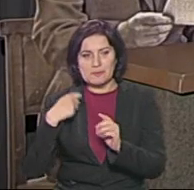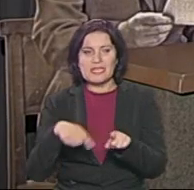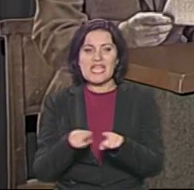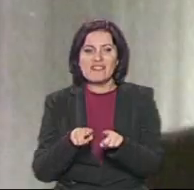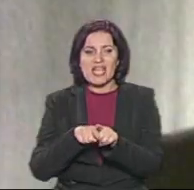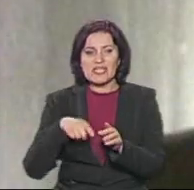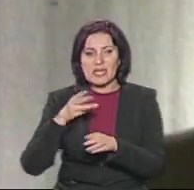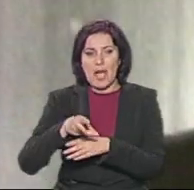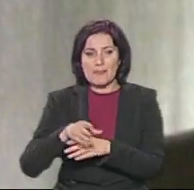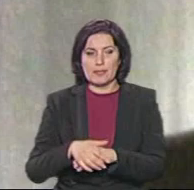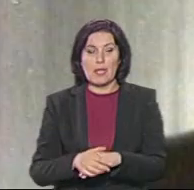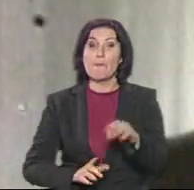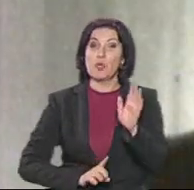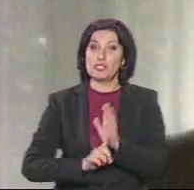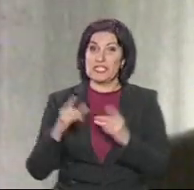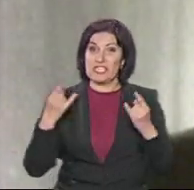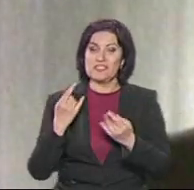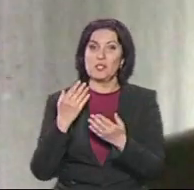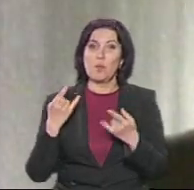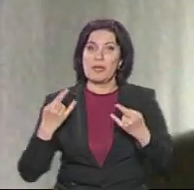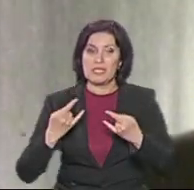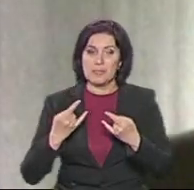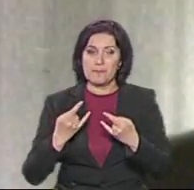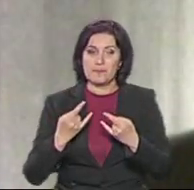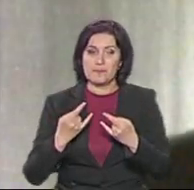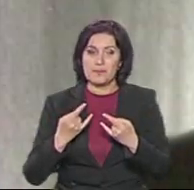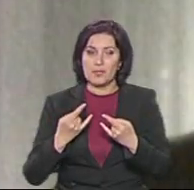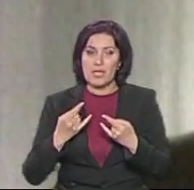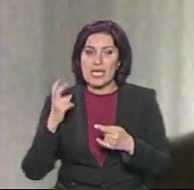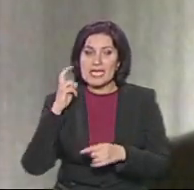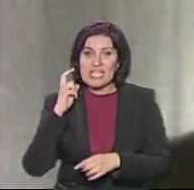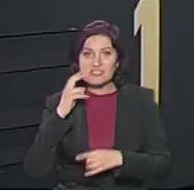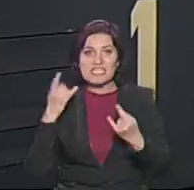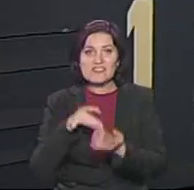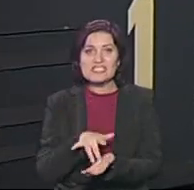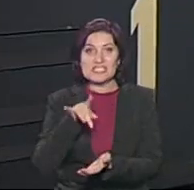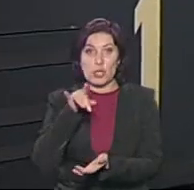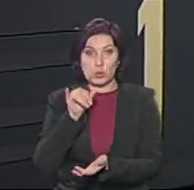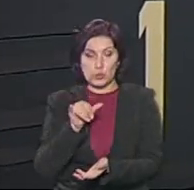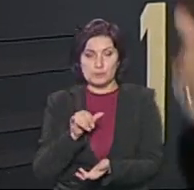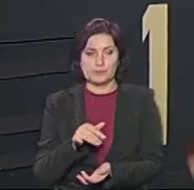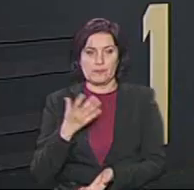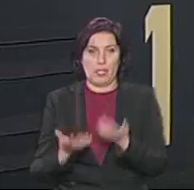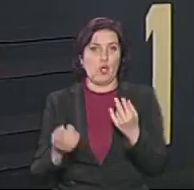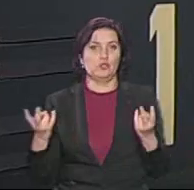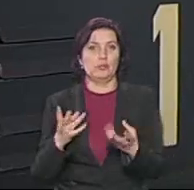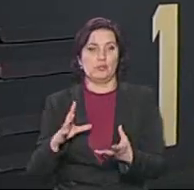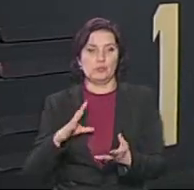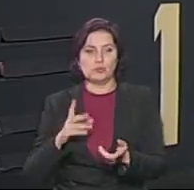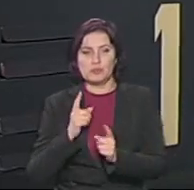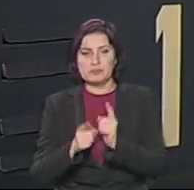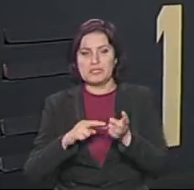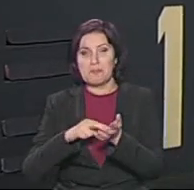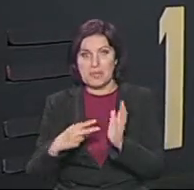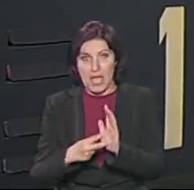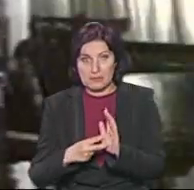такі камери. Починаємо телевізійну передачу Київського телевізійного центру. Якщо потрібно було вже змінити